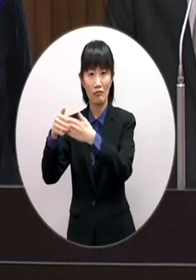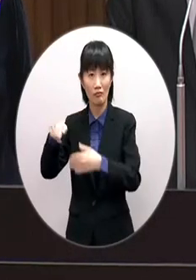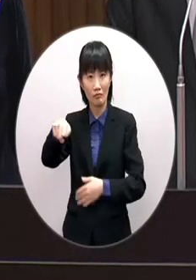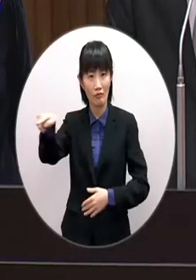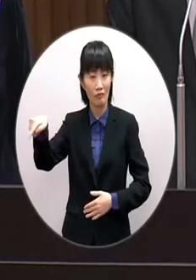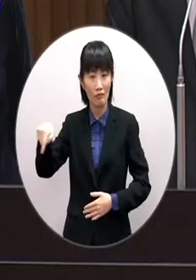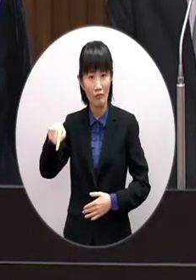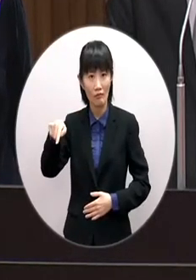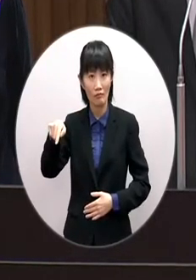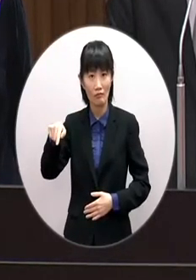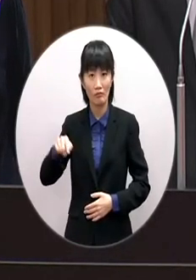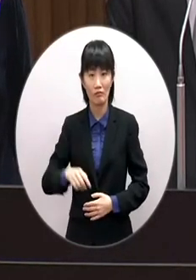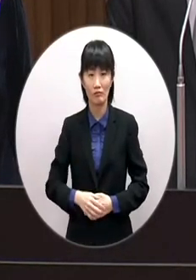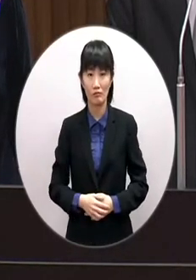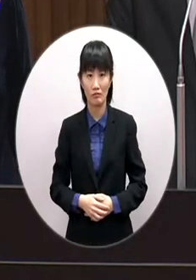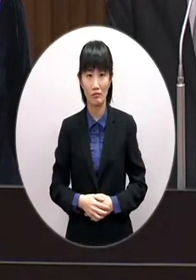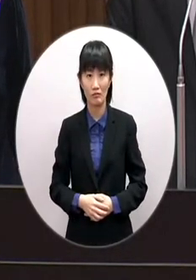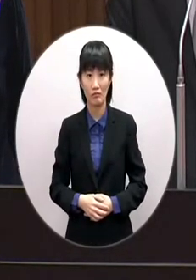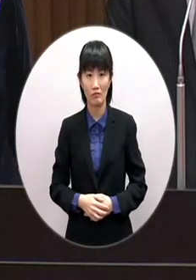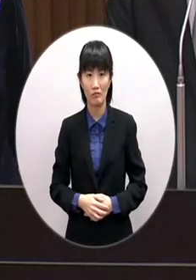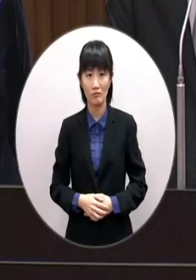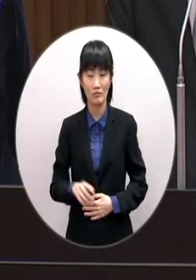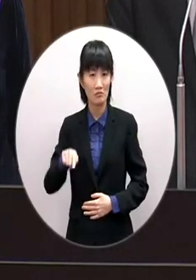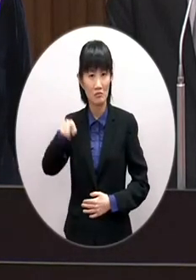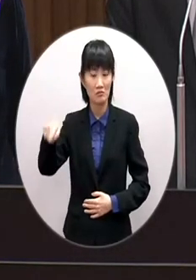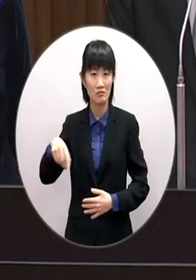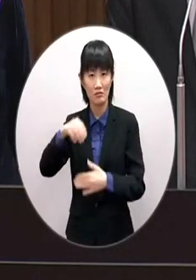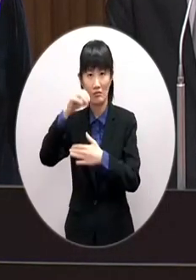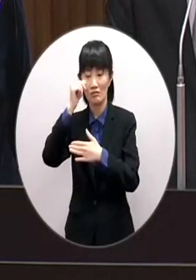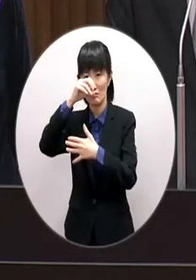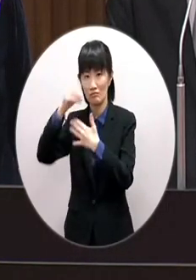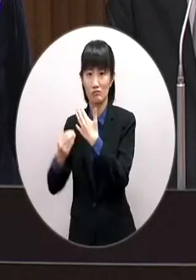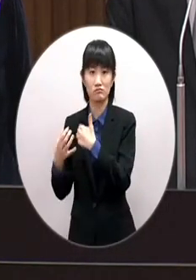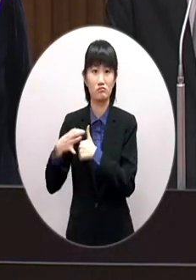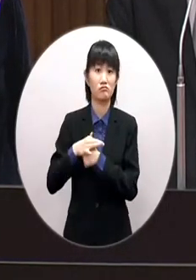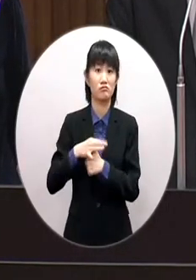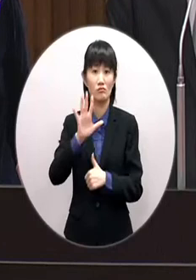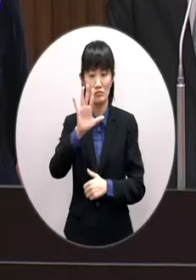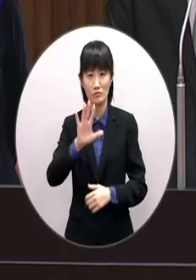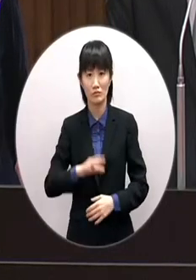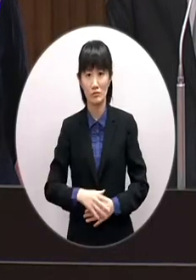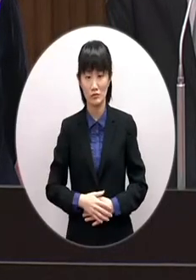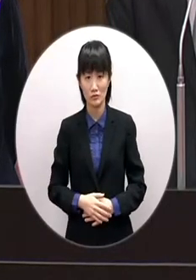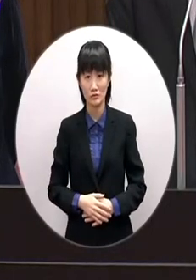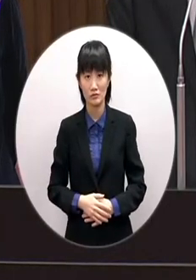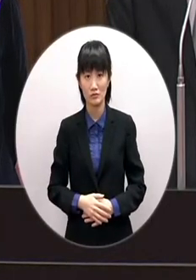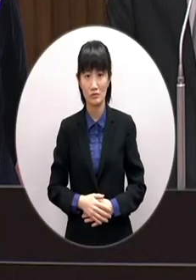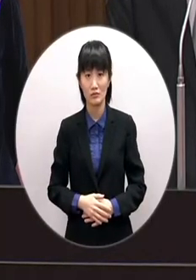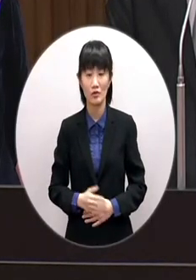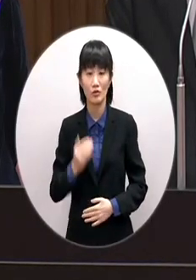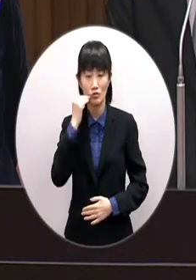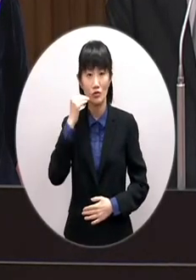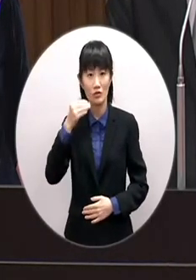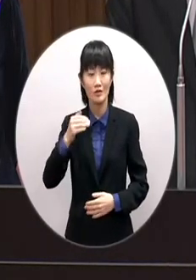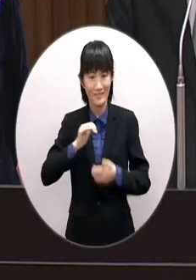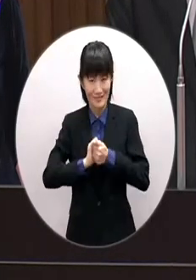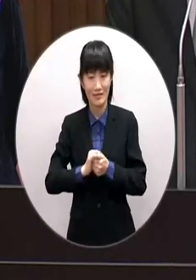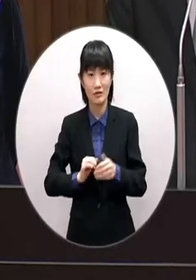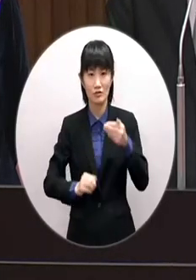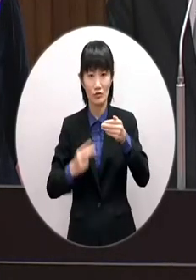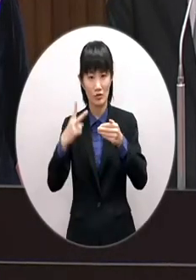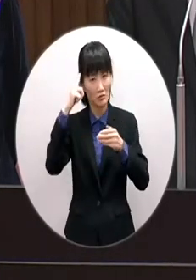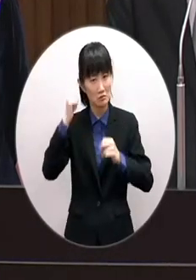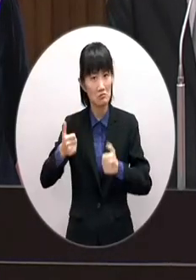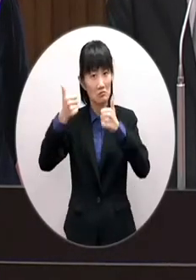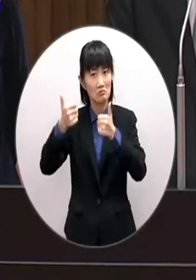中国本身啊设定的一个条件嘛，啊，就是说你没有接受九二共识啊，